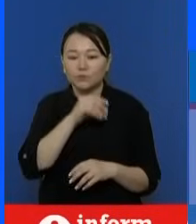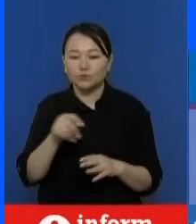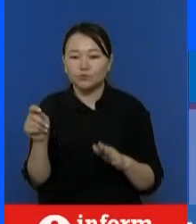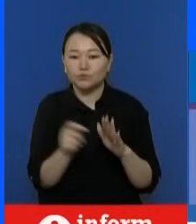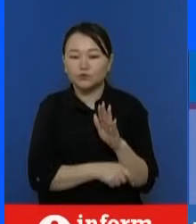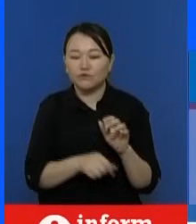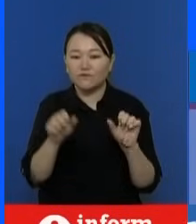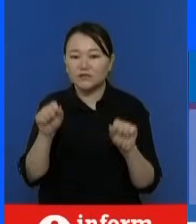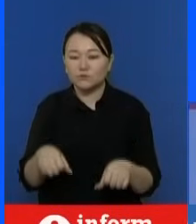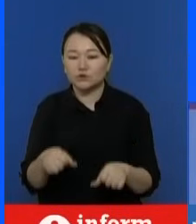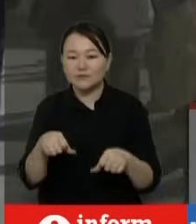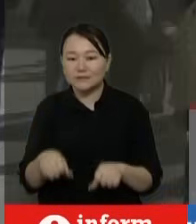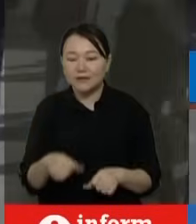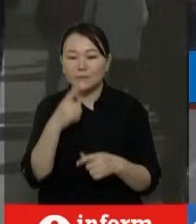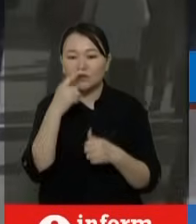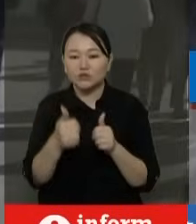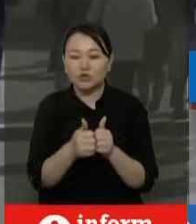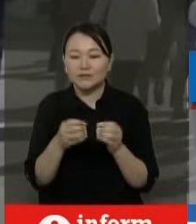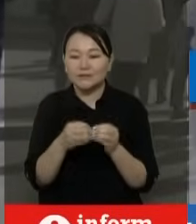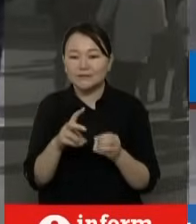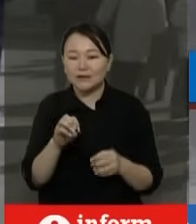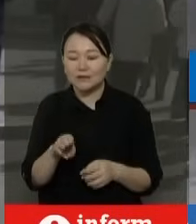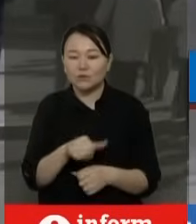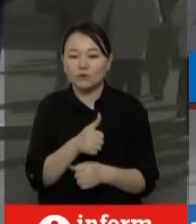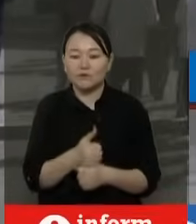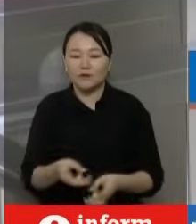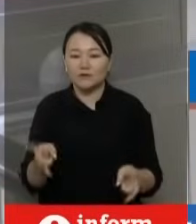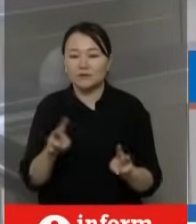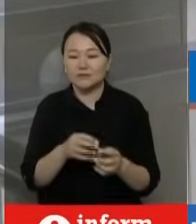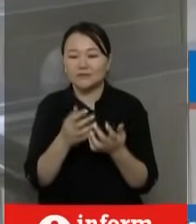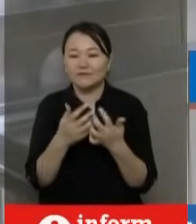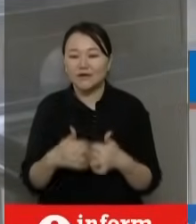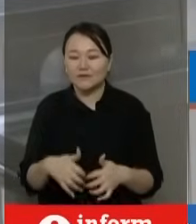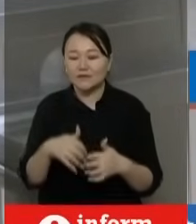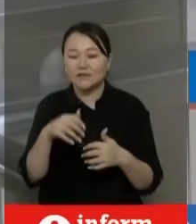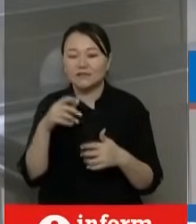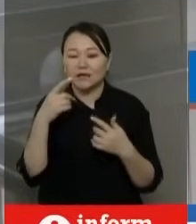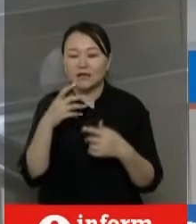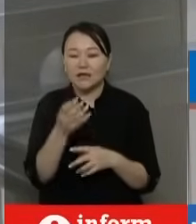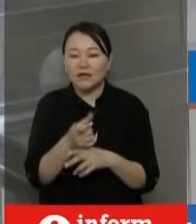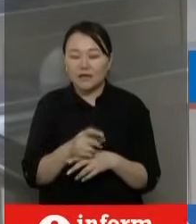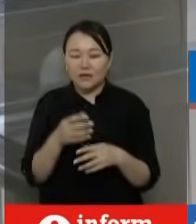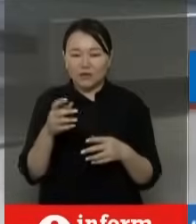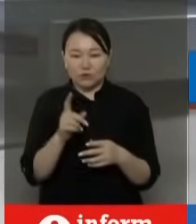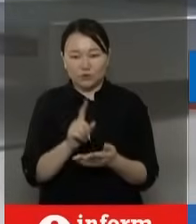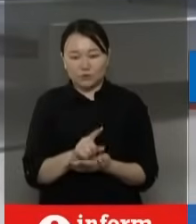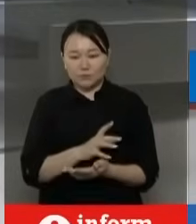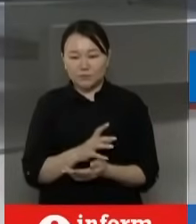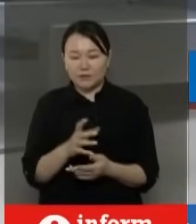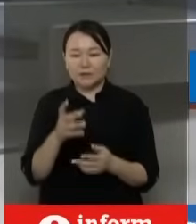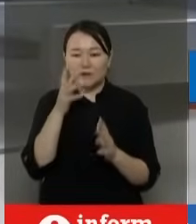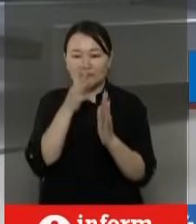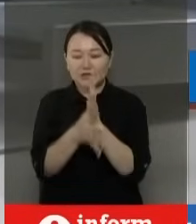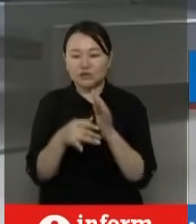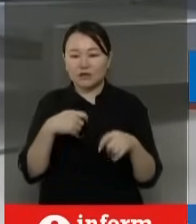возможностями в ближайшие десятилетия. Во главу угла нужно ставить цифровизацию и новые условия с равными возможностями. Только добившись прозрачности